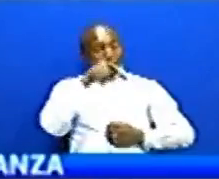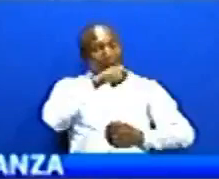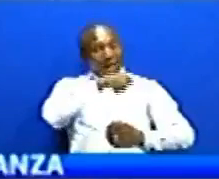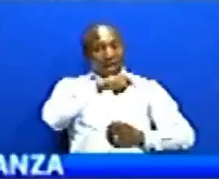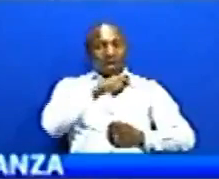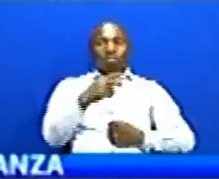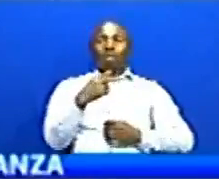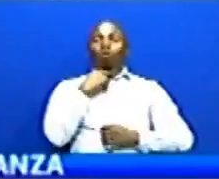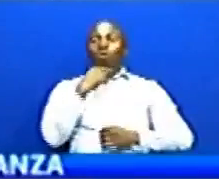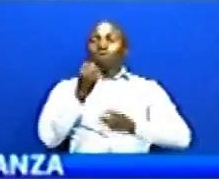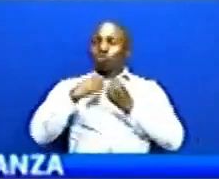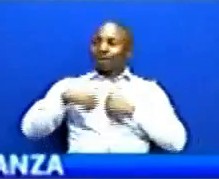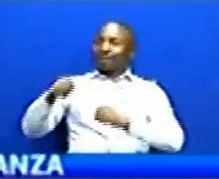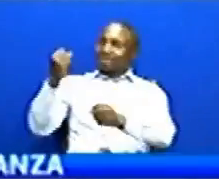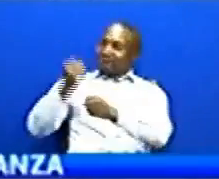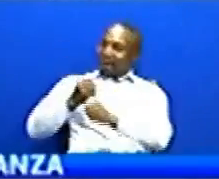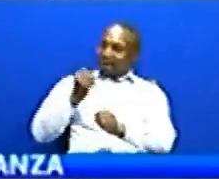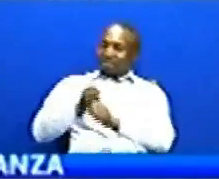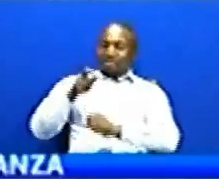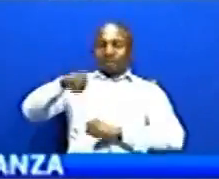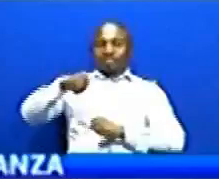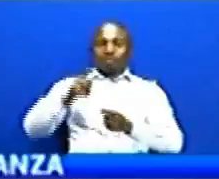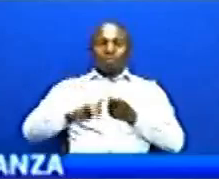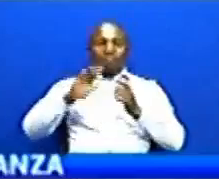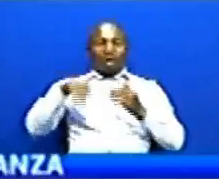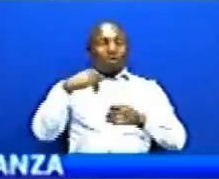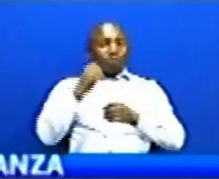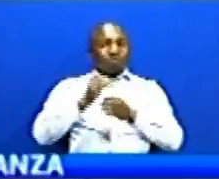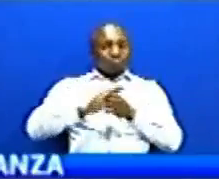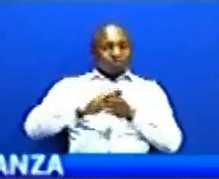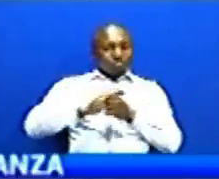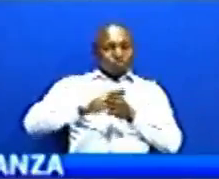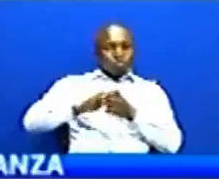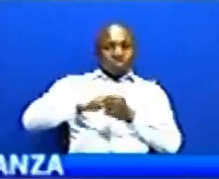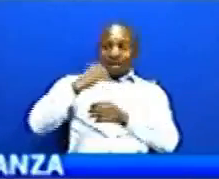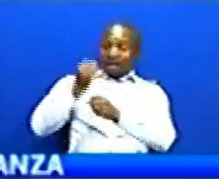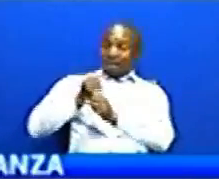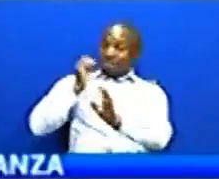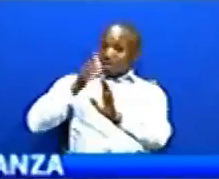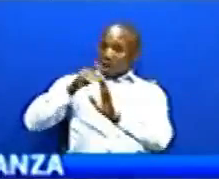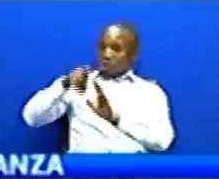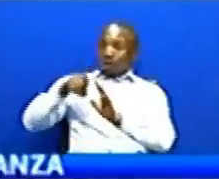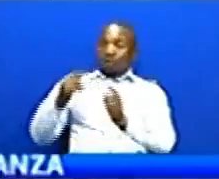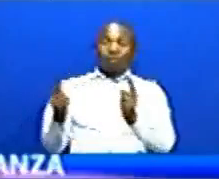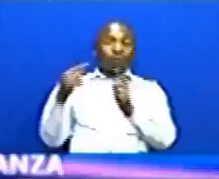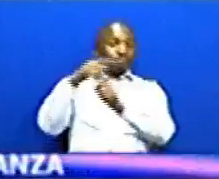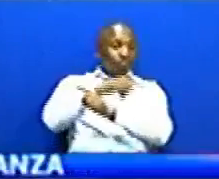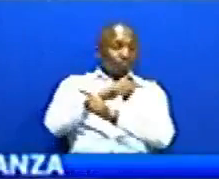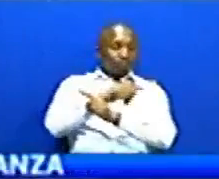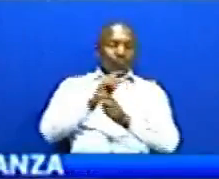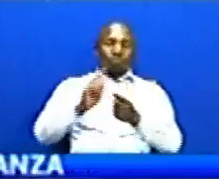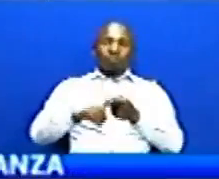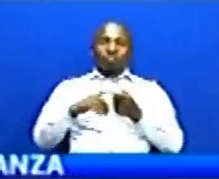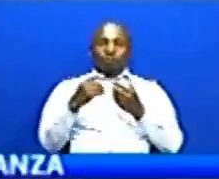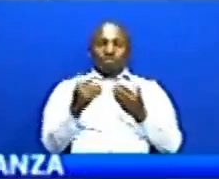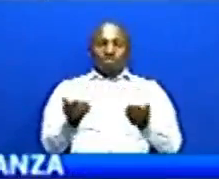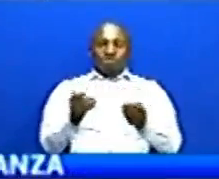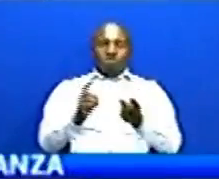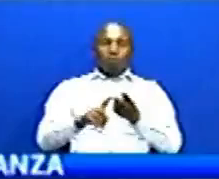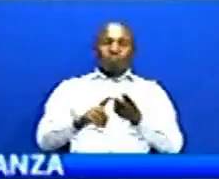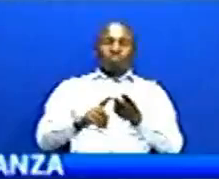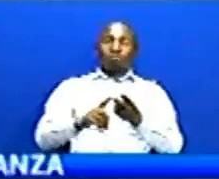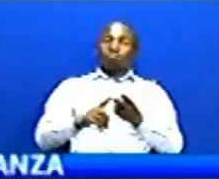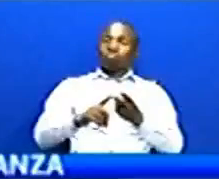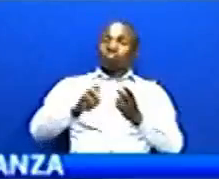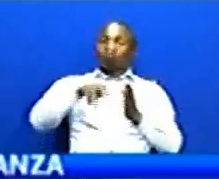kufanya kazi uliyoikusudia au imefanyika kazi uliyoikusudia, matokeo yake kama ni mfuko wa kafa, kwa kukosa utaalamu,